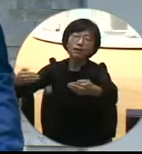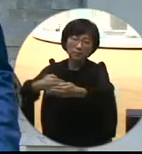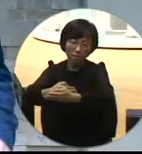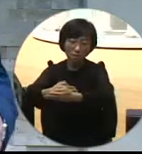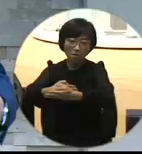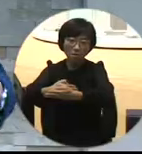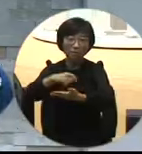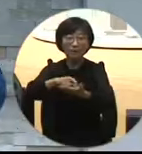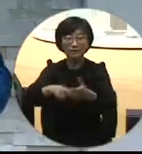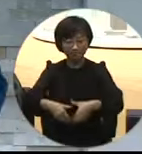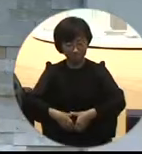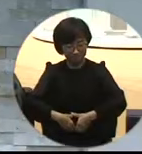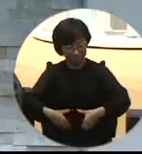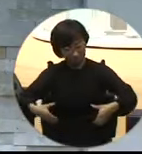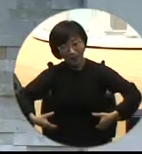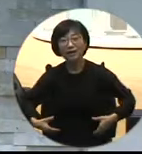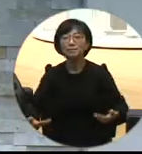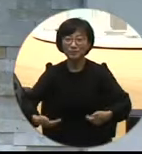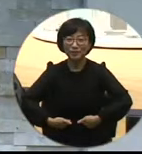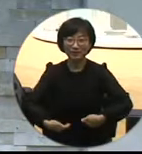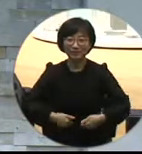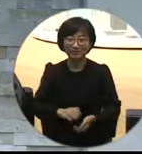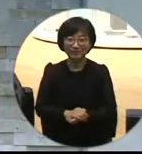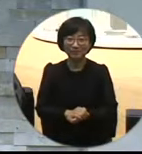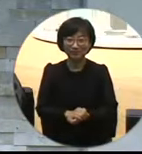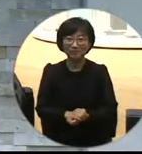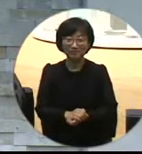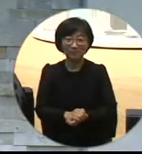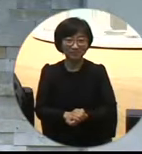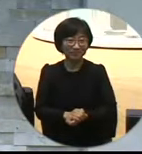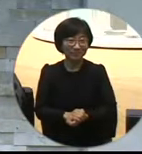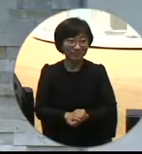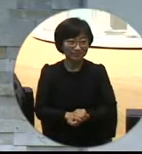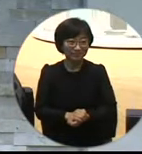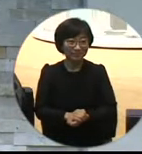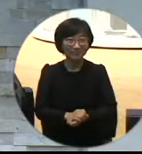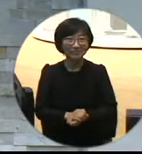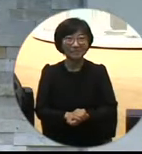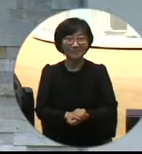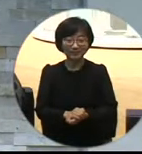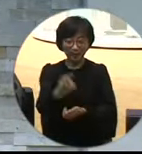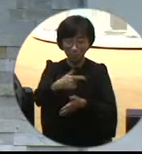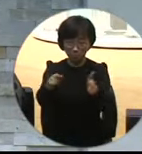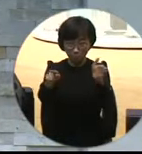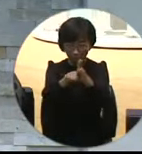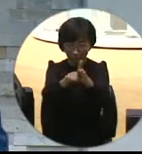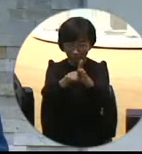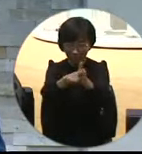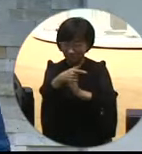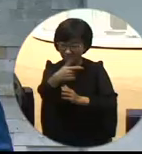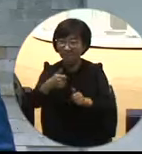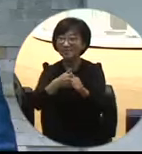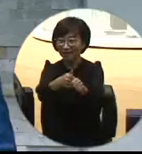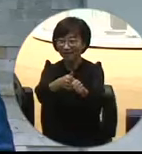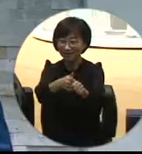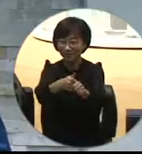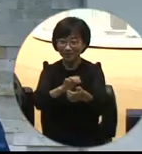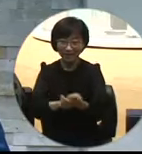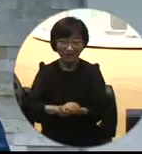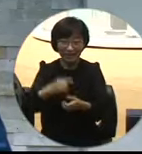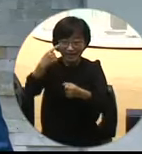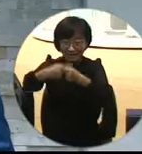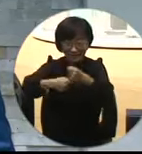품을 수 있는 영적 수용력이 있어야 돼요. 이게 믿음이요. 이 그릇입니다. 매년 삼삼삼 운동을